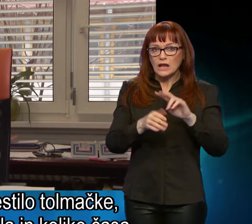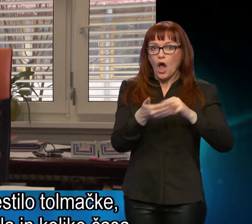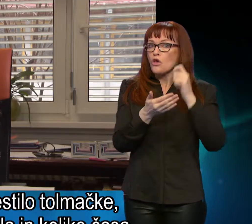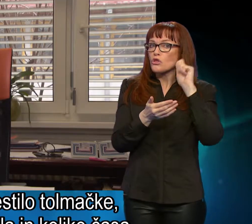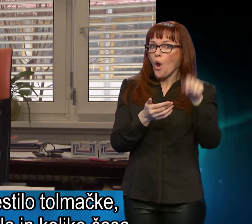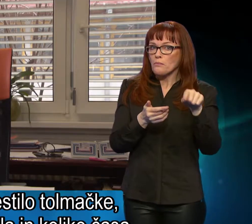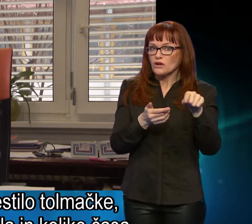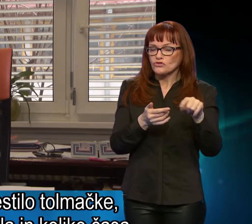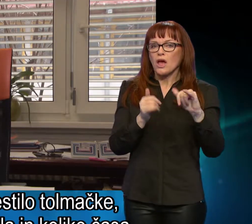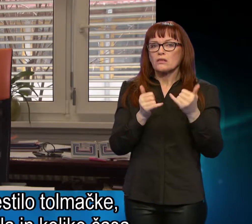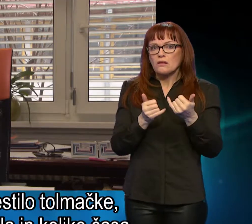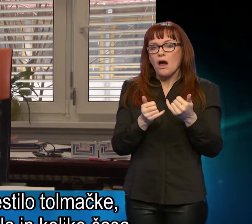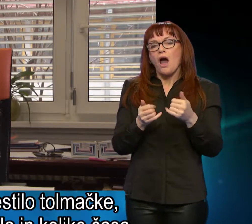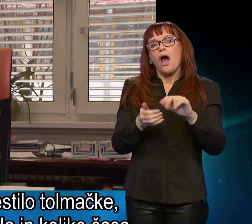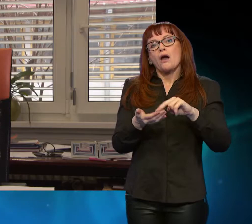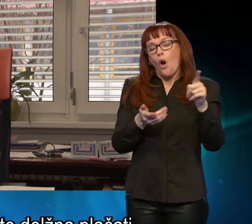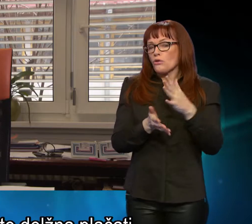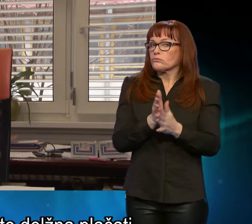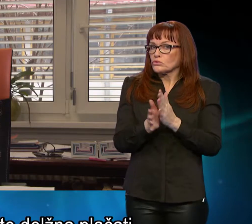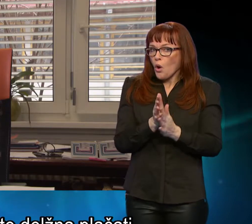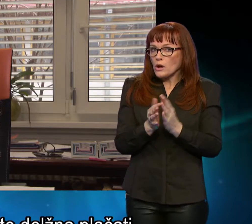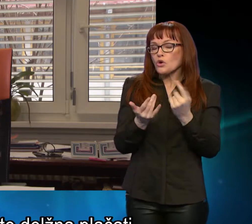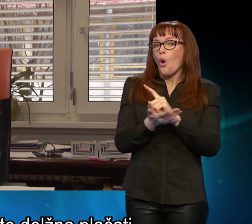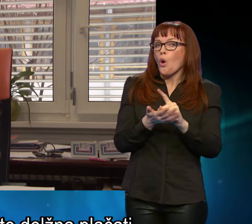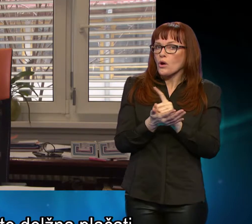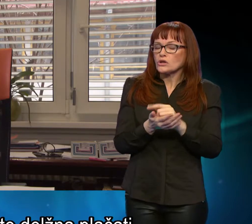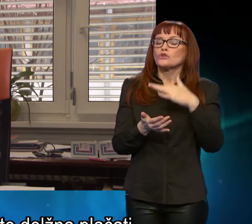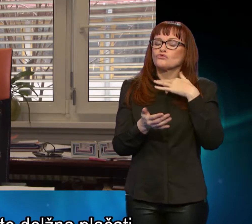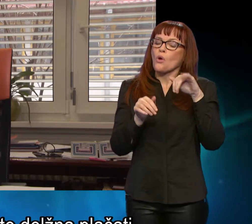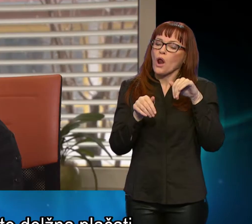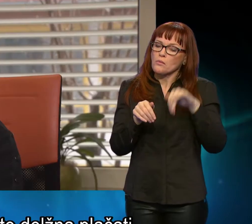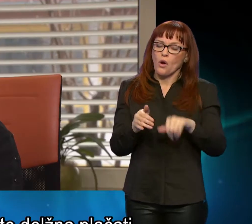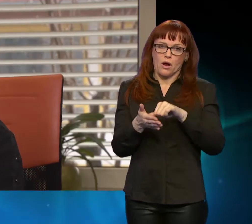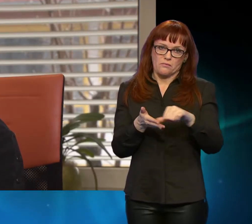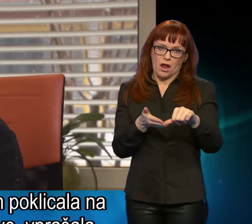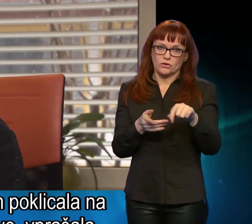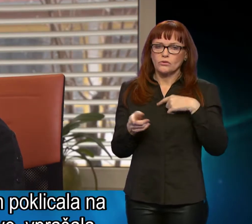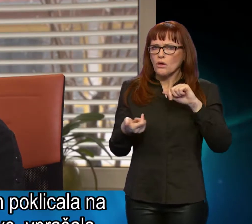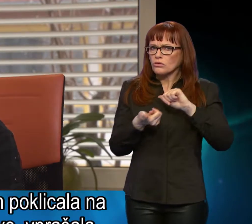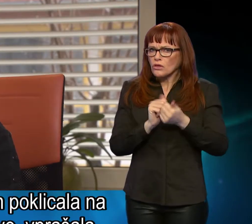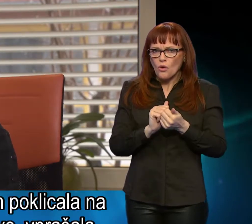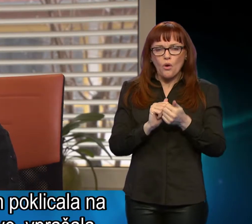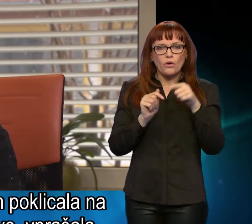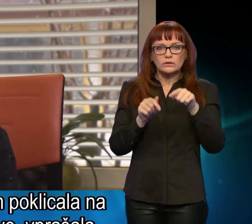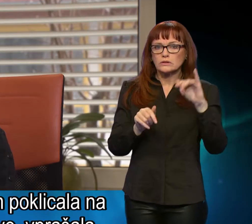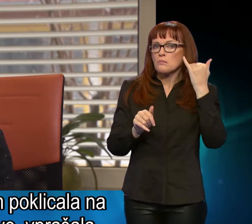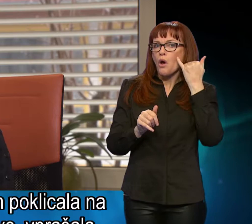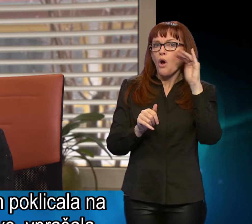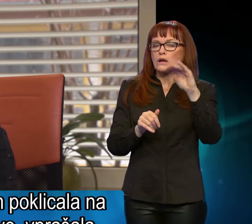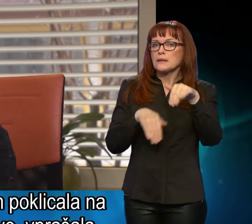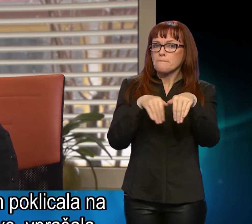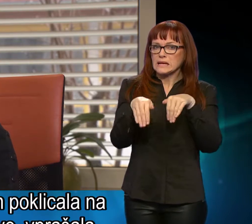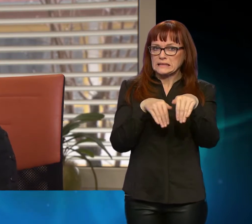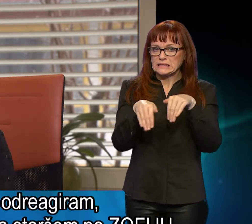tolmačke, da je pač tolmačila, koliko časa je in da je šola dolžna to plačati. Jaz sem takoj potem po tistem poklicala na